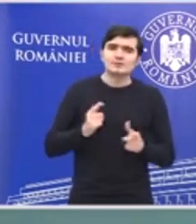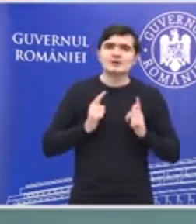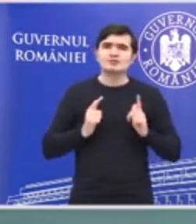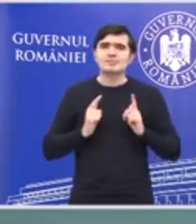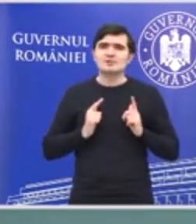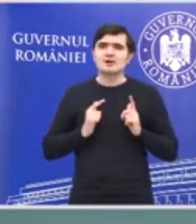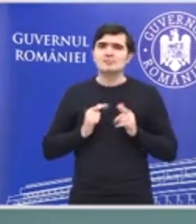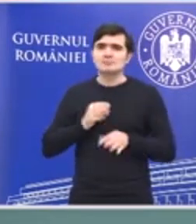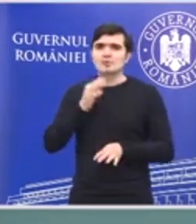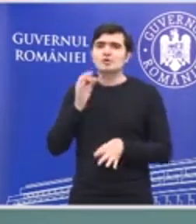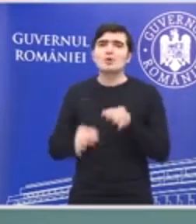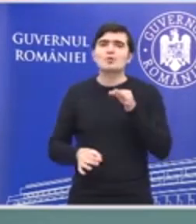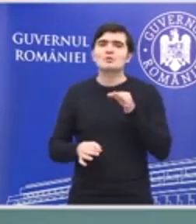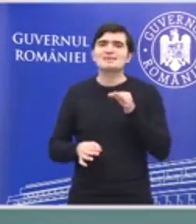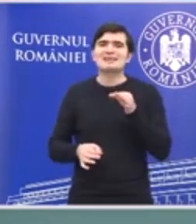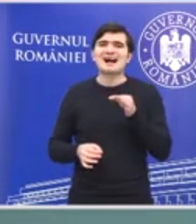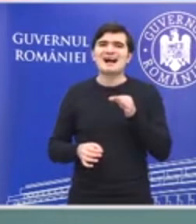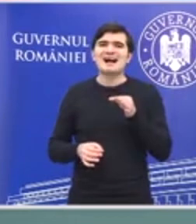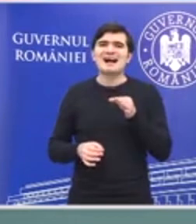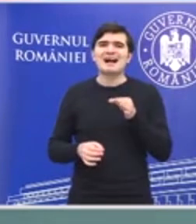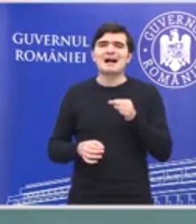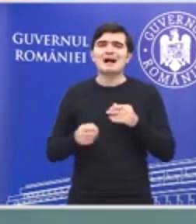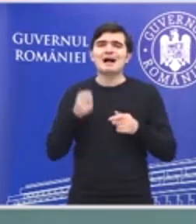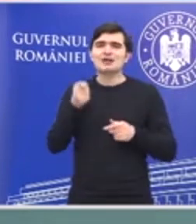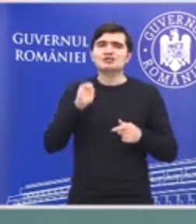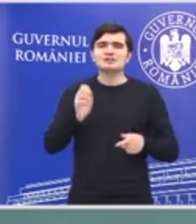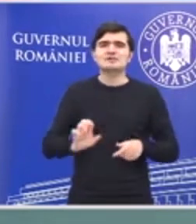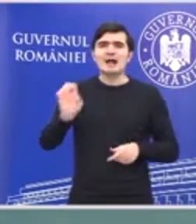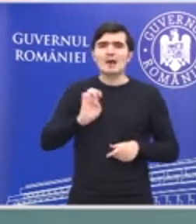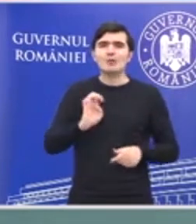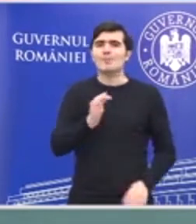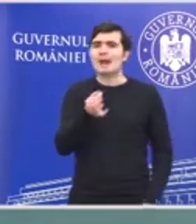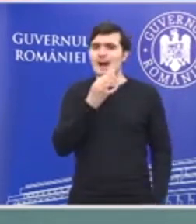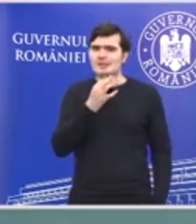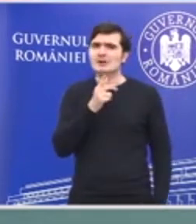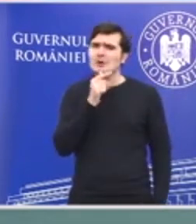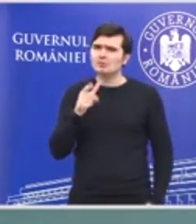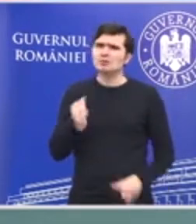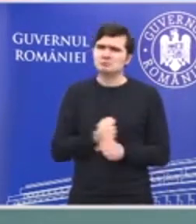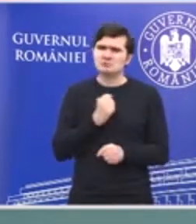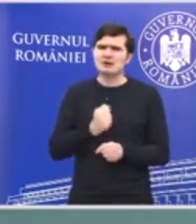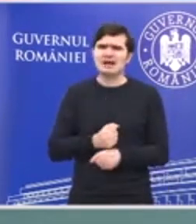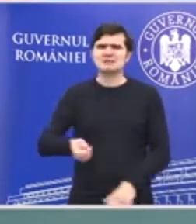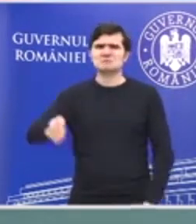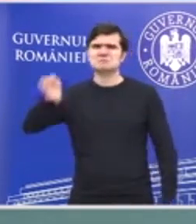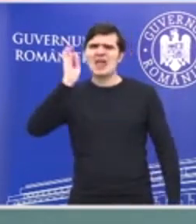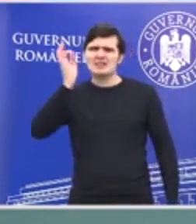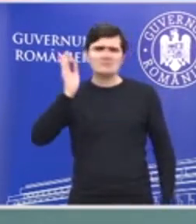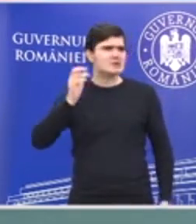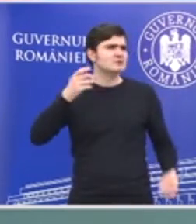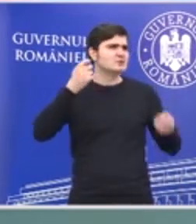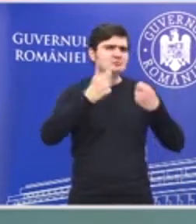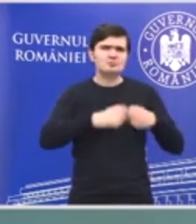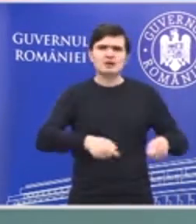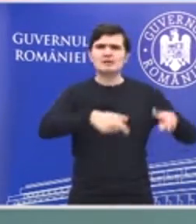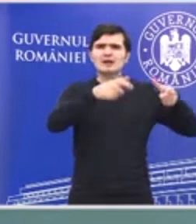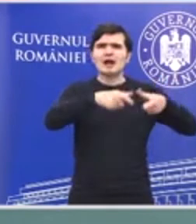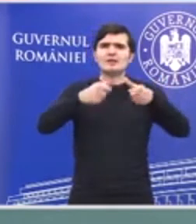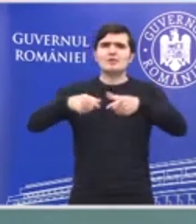concluziile Agenției Europene a Medicamentului. Sunt implicați experți din toate categoriile profesionale,